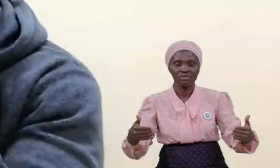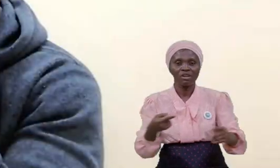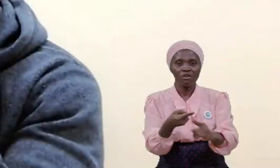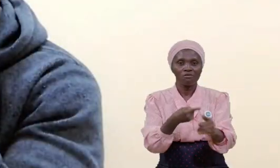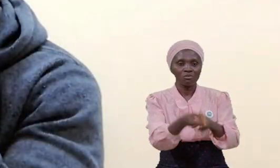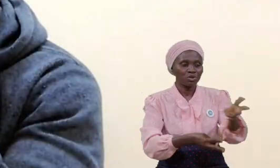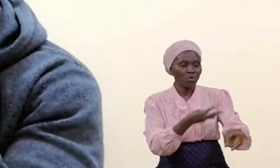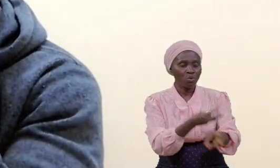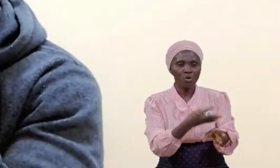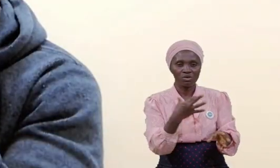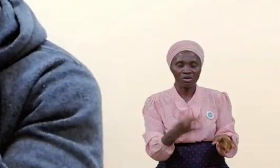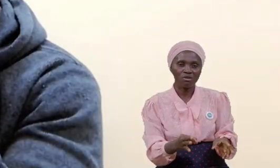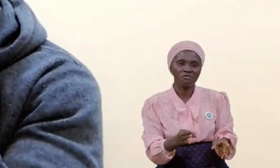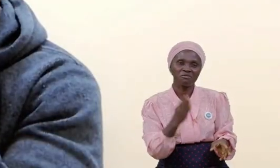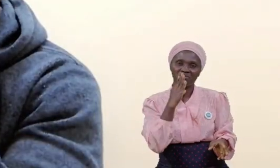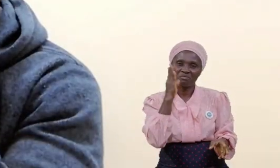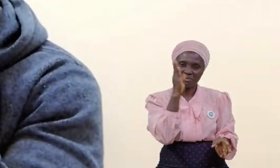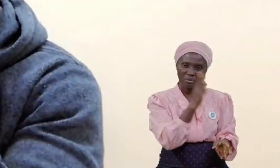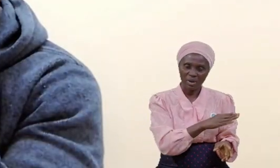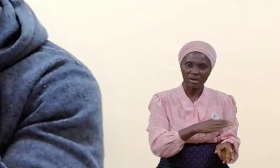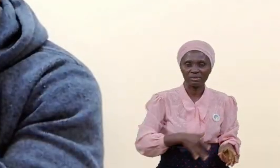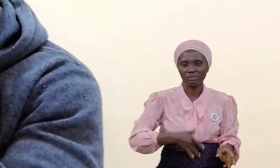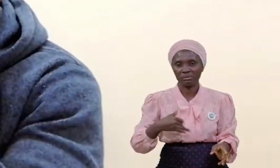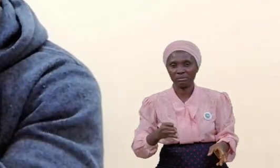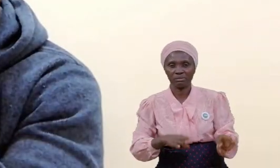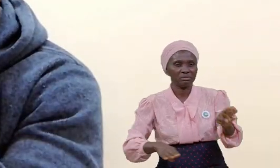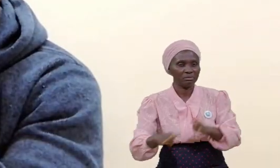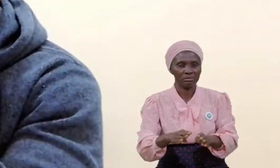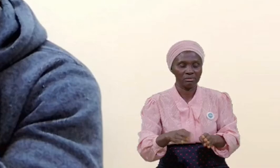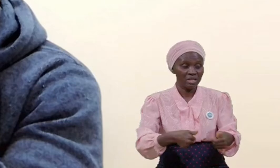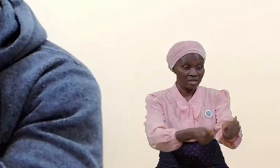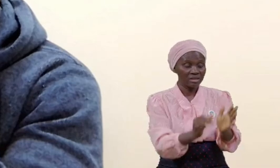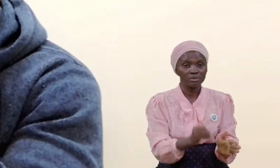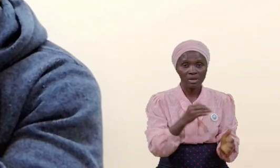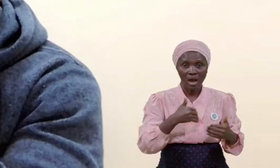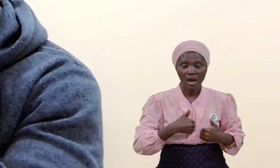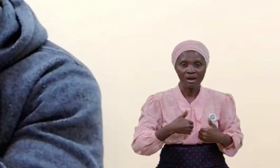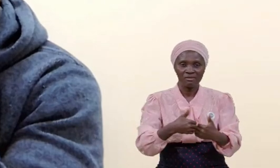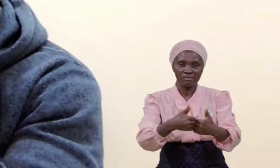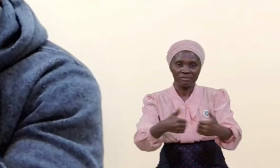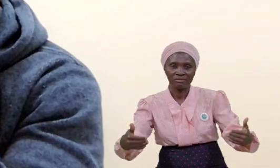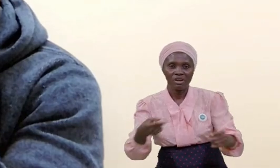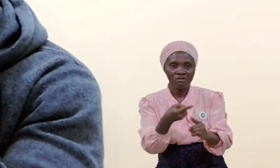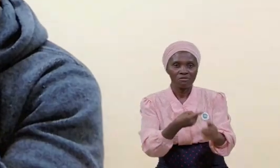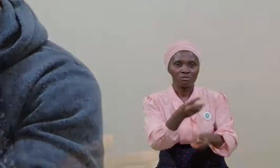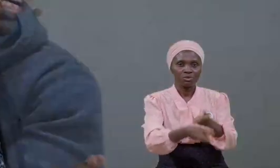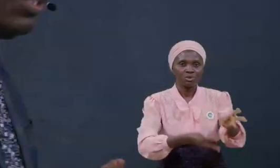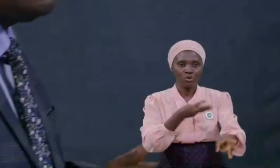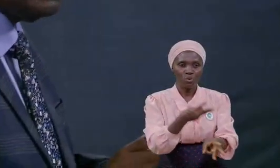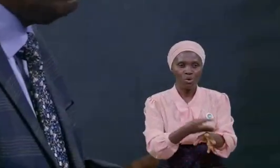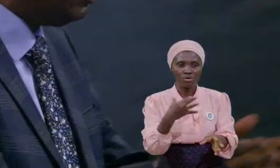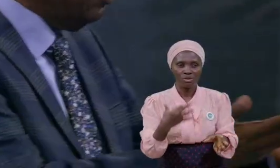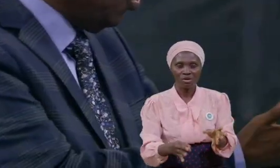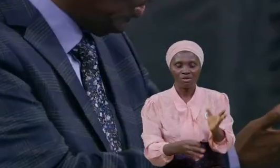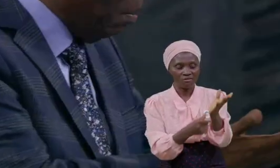se sont séparés du monde de la sensualité. Parce qu'on dit, séparez-vous,